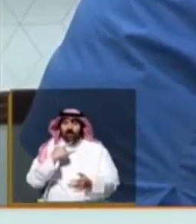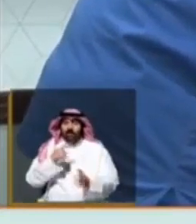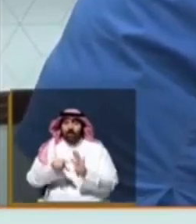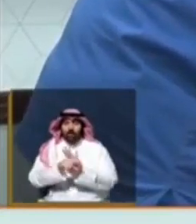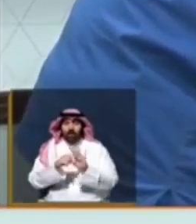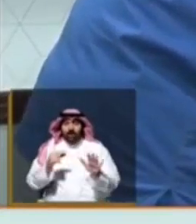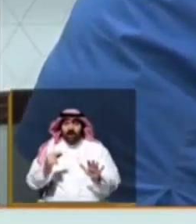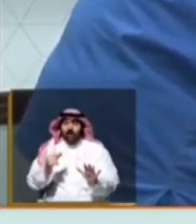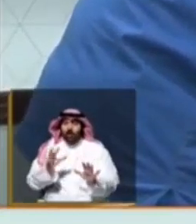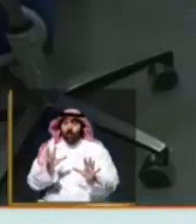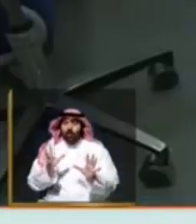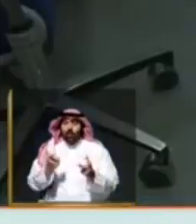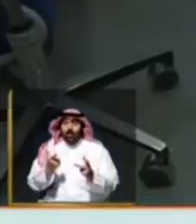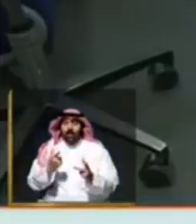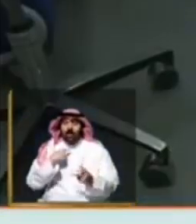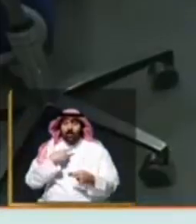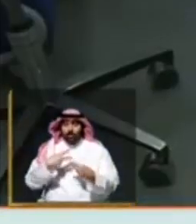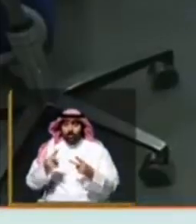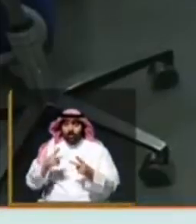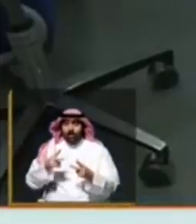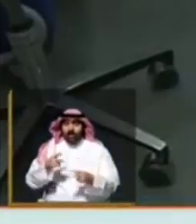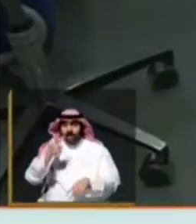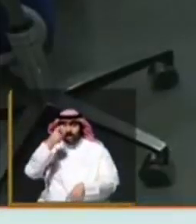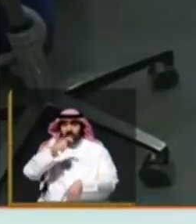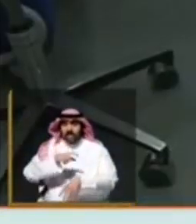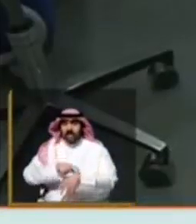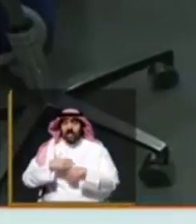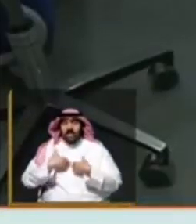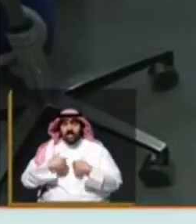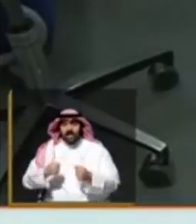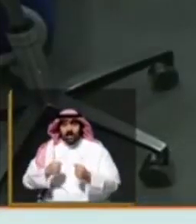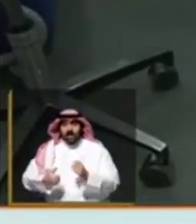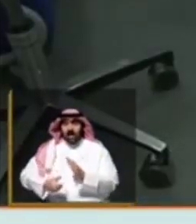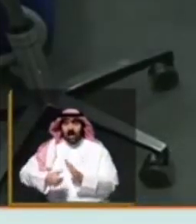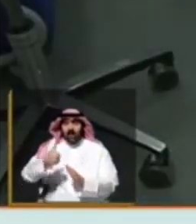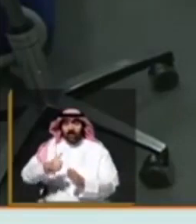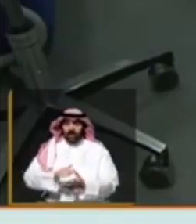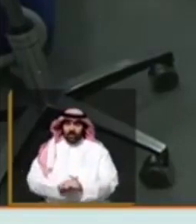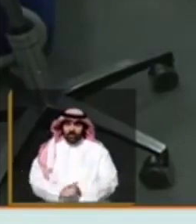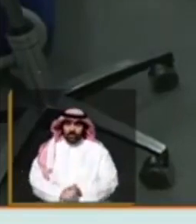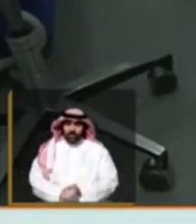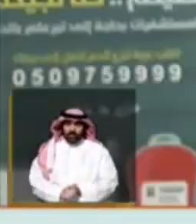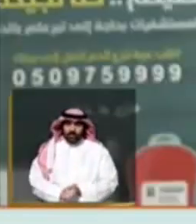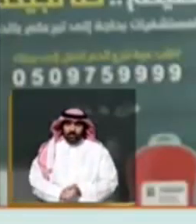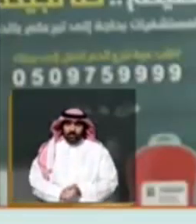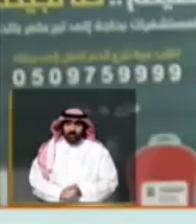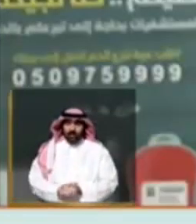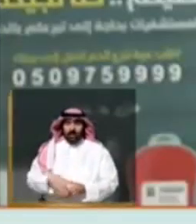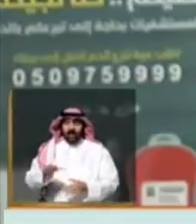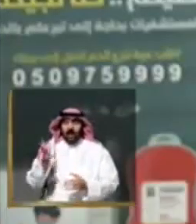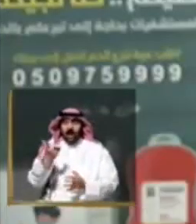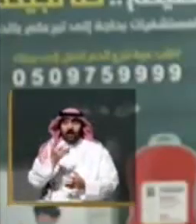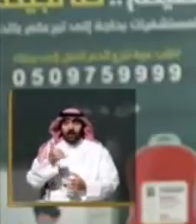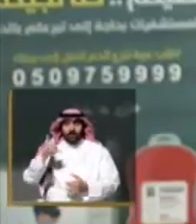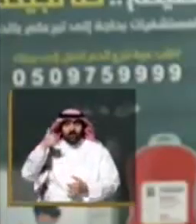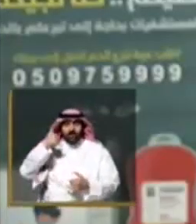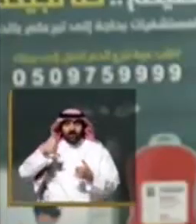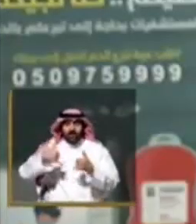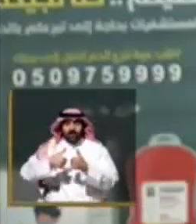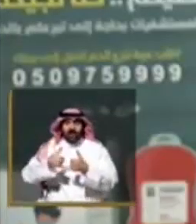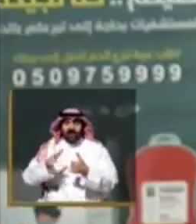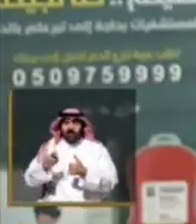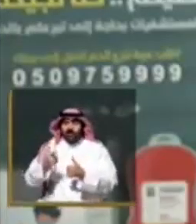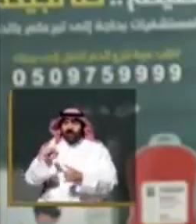التي تبين إمكانية قبوله صحياً كمتبرع من عدمها. خصصنا رقم معين للاتصال